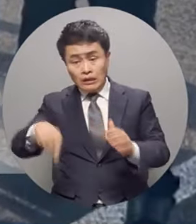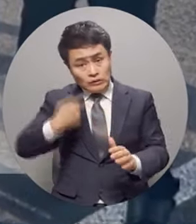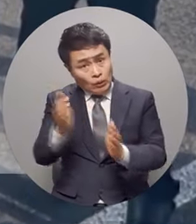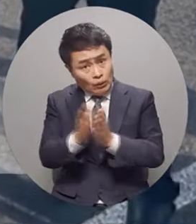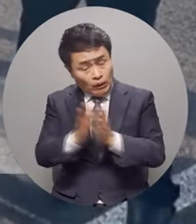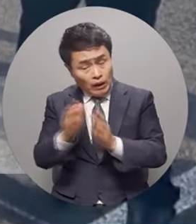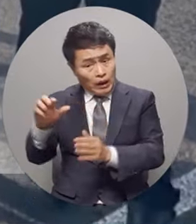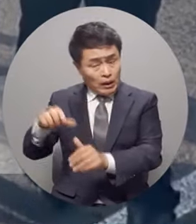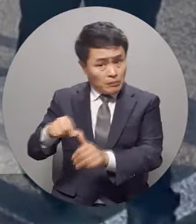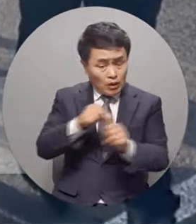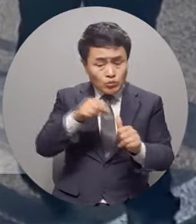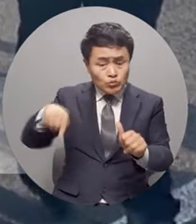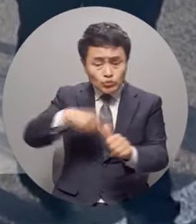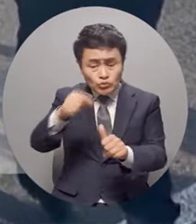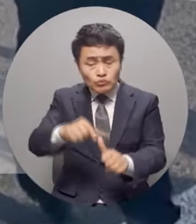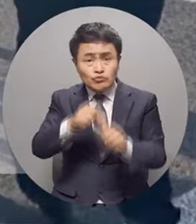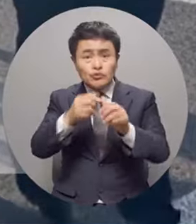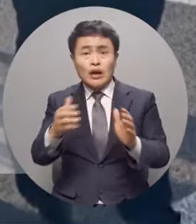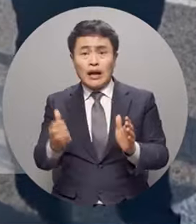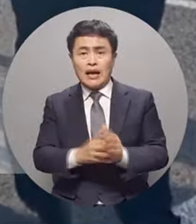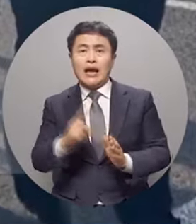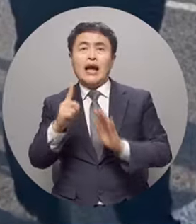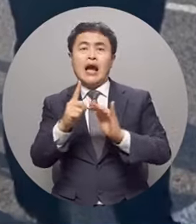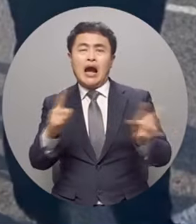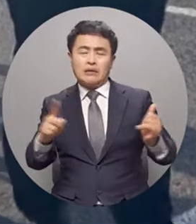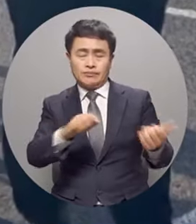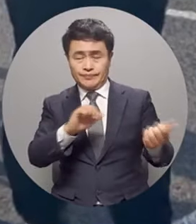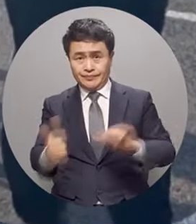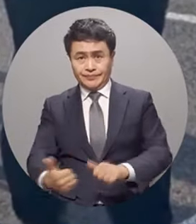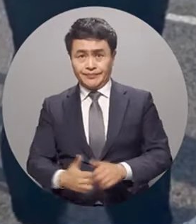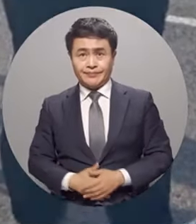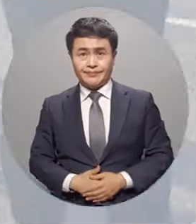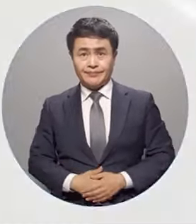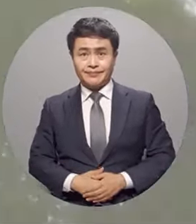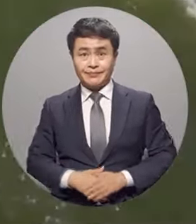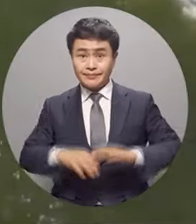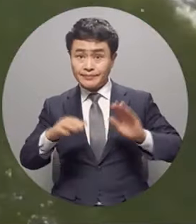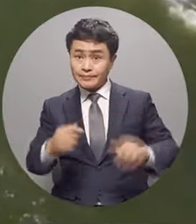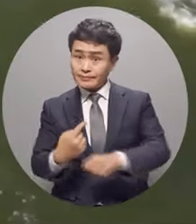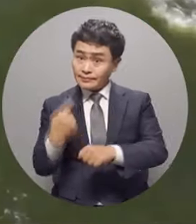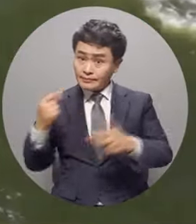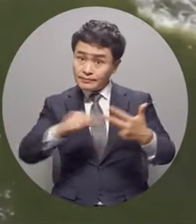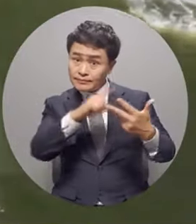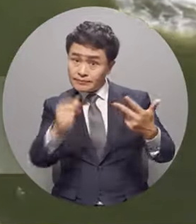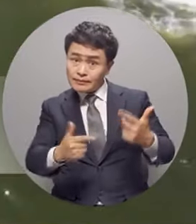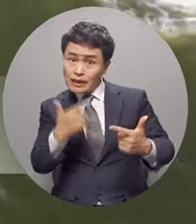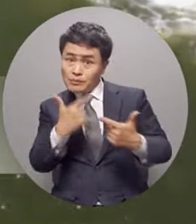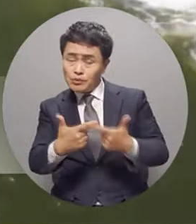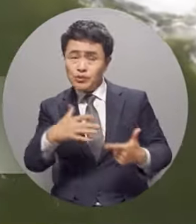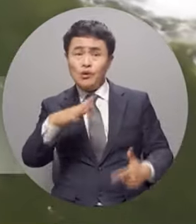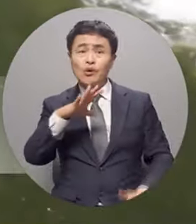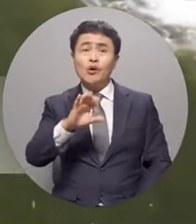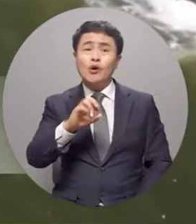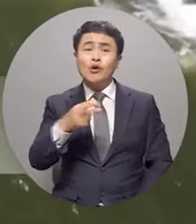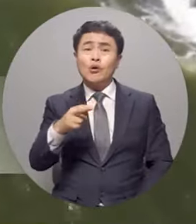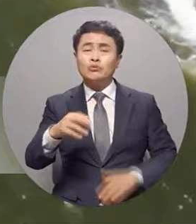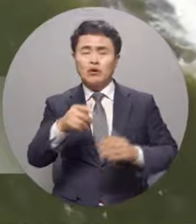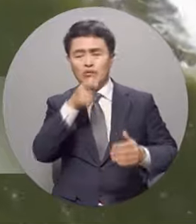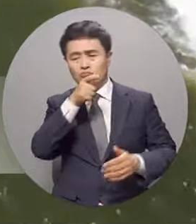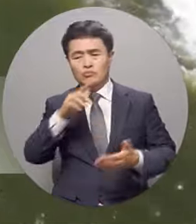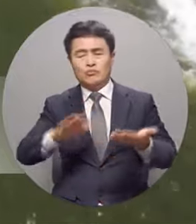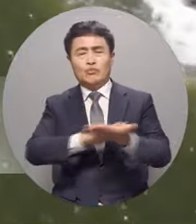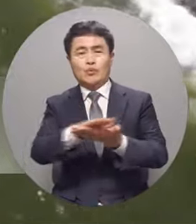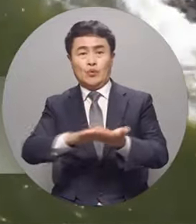주변 사람들에게 구조됐지만 한 명은 숨졌습니다 지난해 7월 부산 영도에서 물놀이를 하던